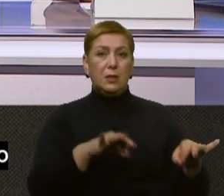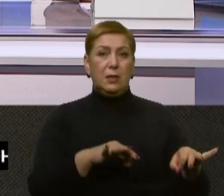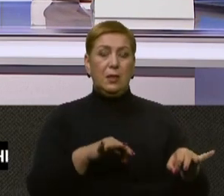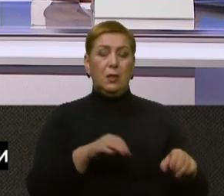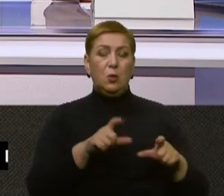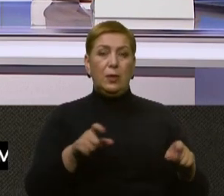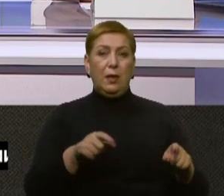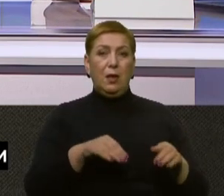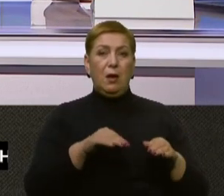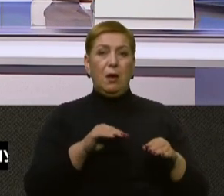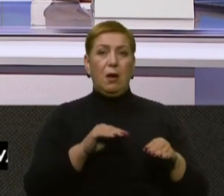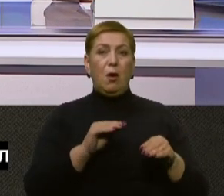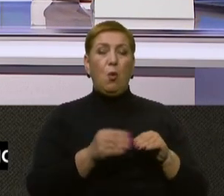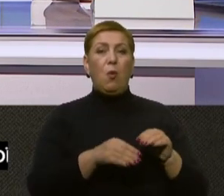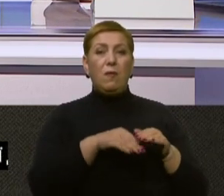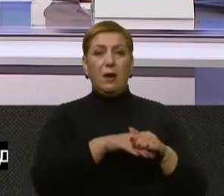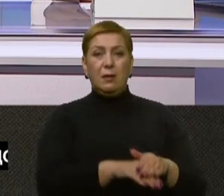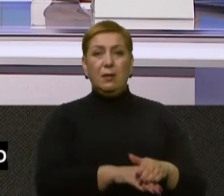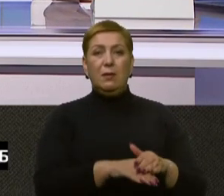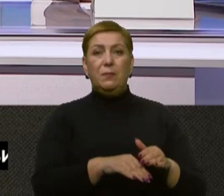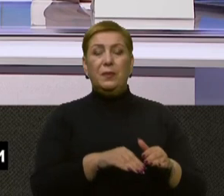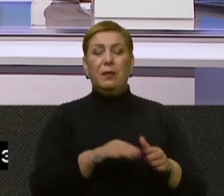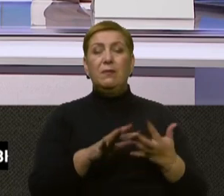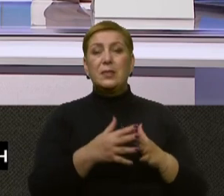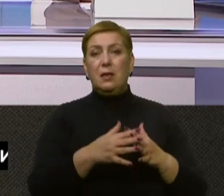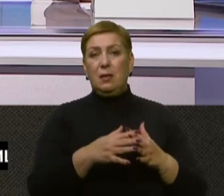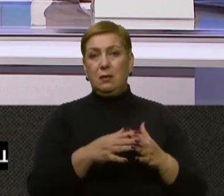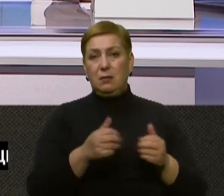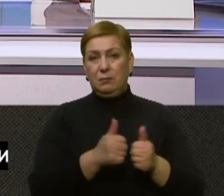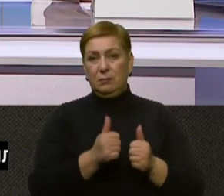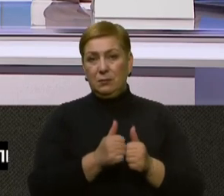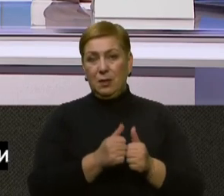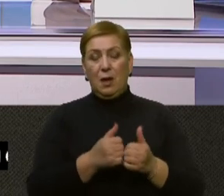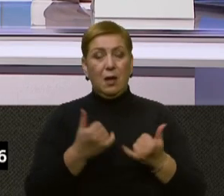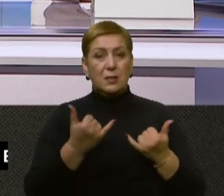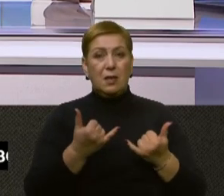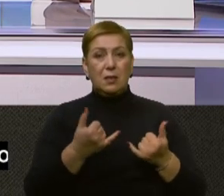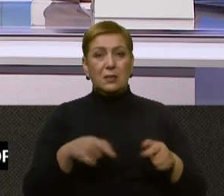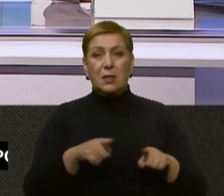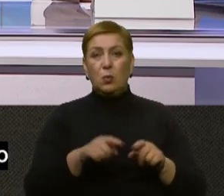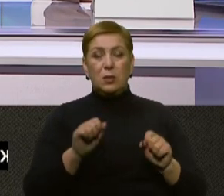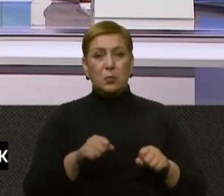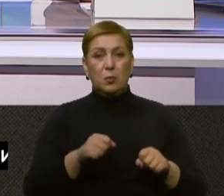на кладовища сусідньої Черетинської громади в селах. Зараз, на жаль, немає такої змоги.